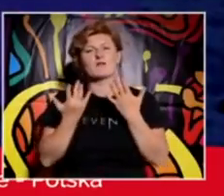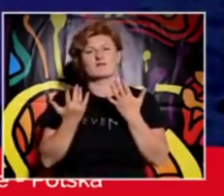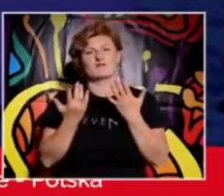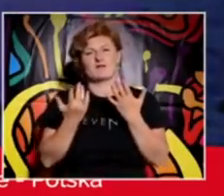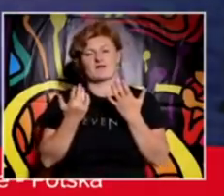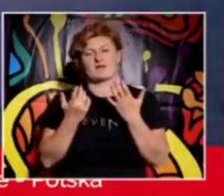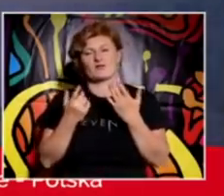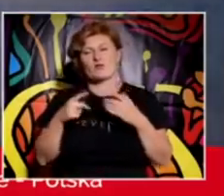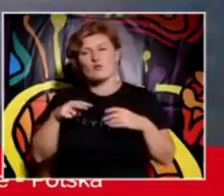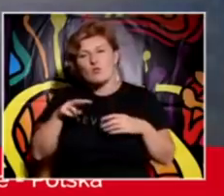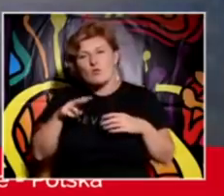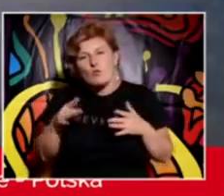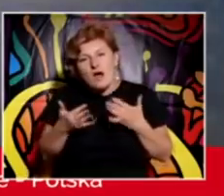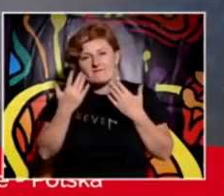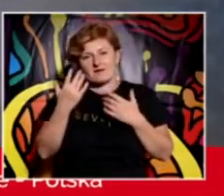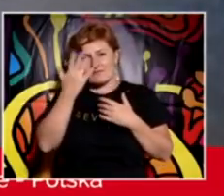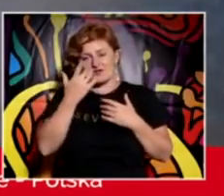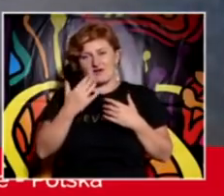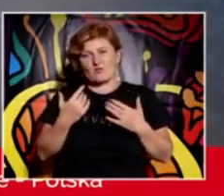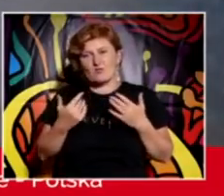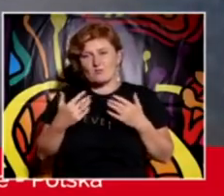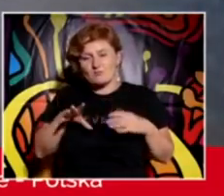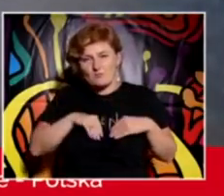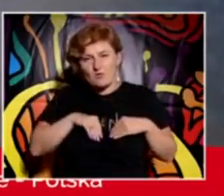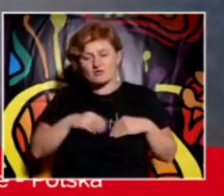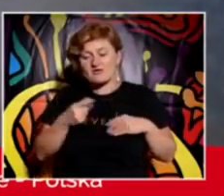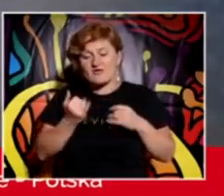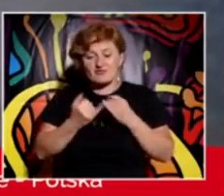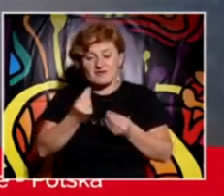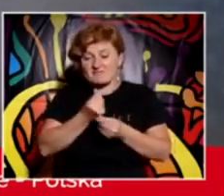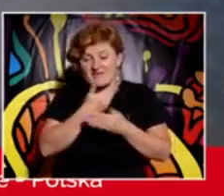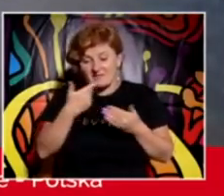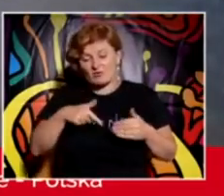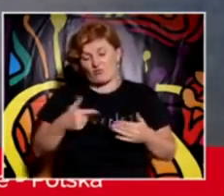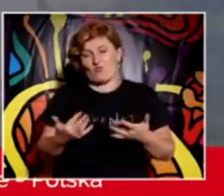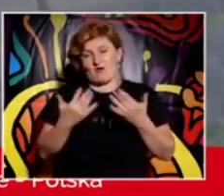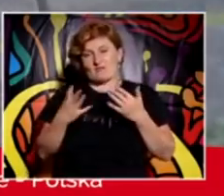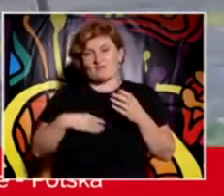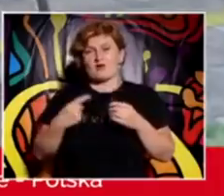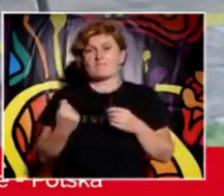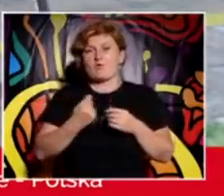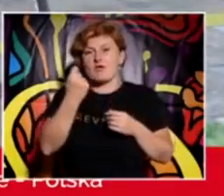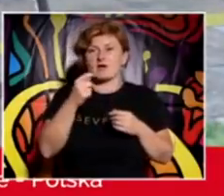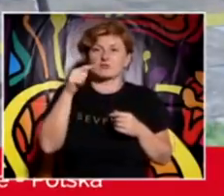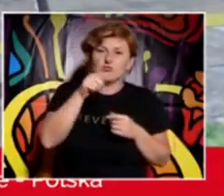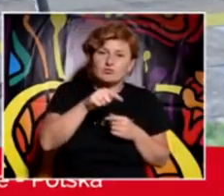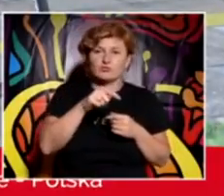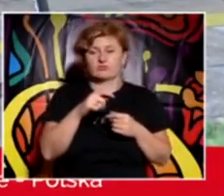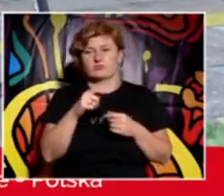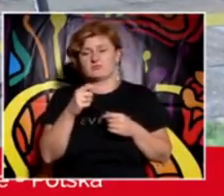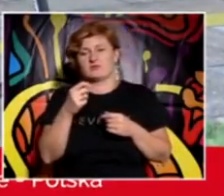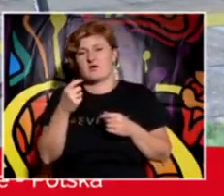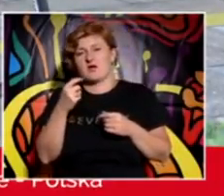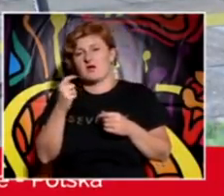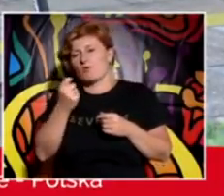ułatwiać troszkę te marzenia, że fajnie pojechać na koniec świata, a jeżeli nie mamy pieniędzy, to ułatwić sobie. Pojechać na przykład tutaj, pojechać